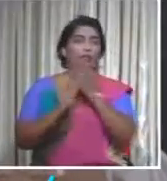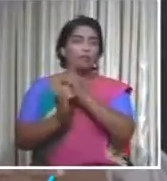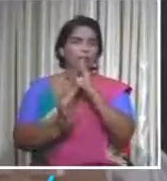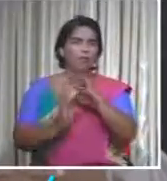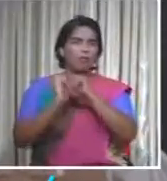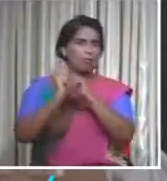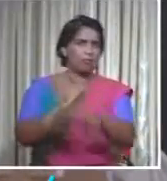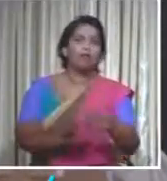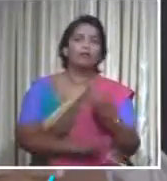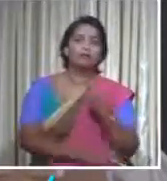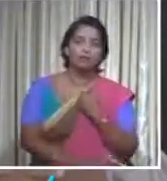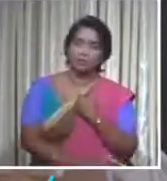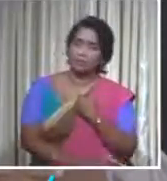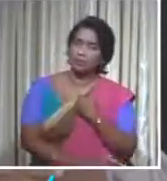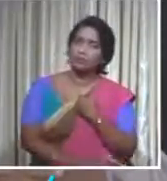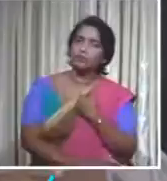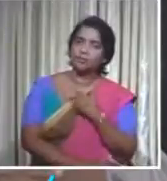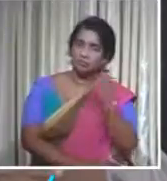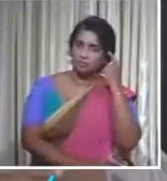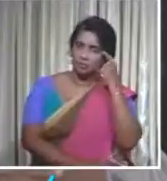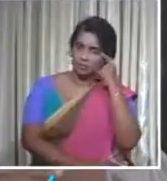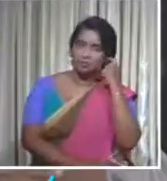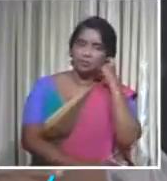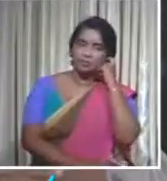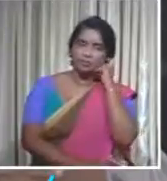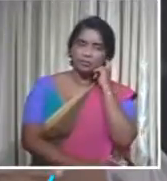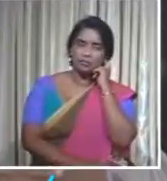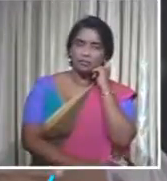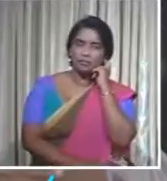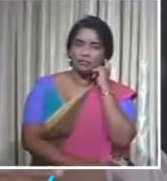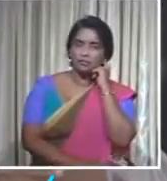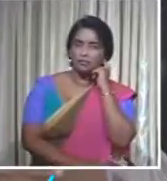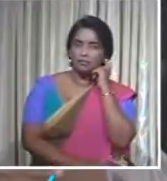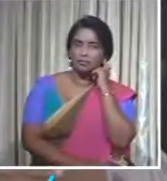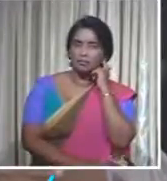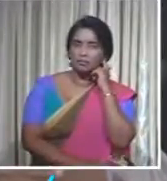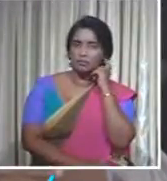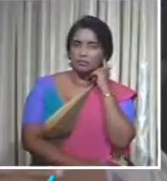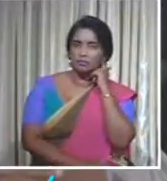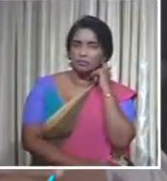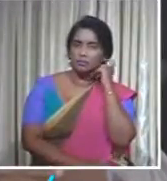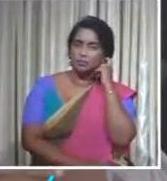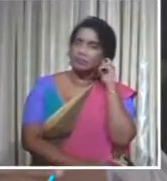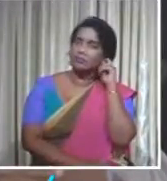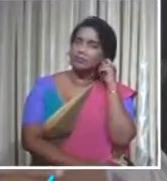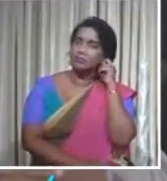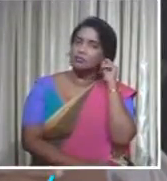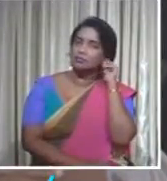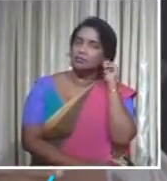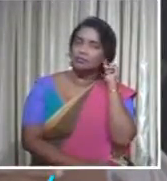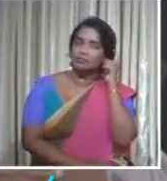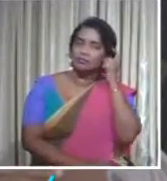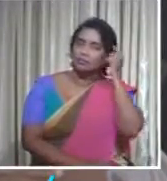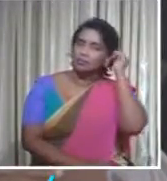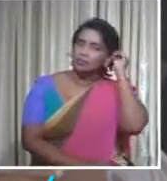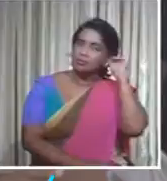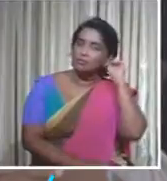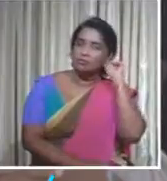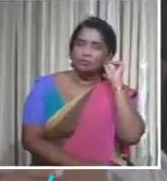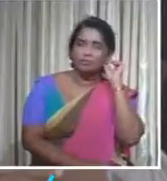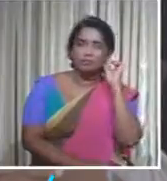गौरव अमचरवे नान उ मतिपन आना तनिप्को अंगं वह अमचर वह